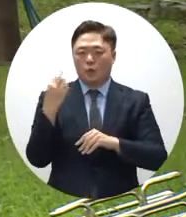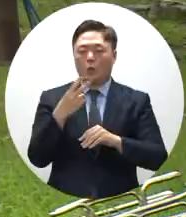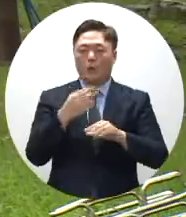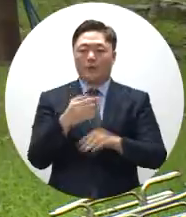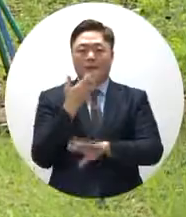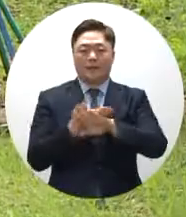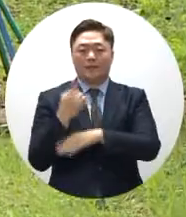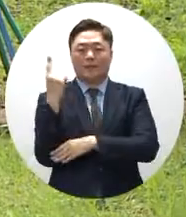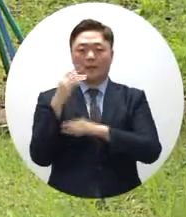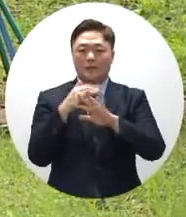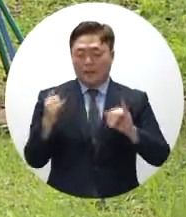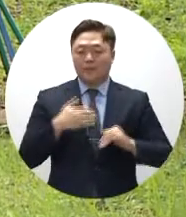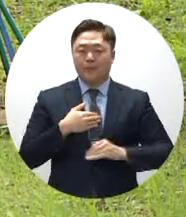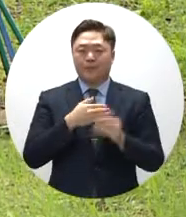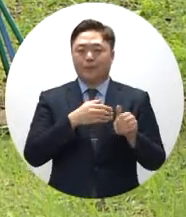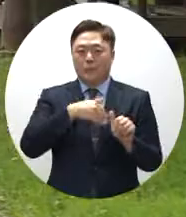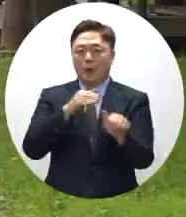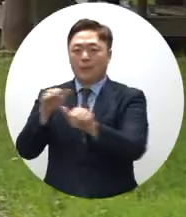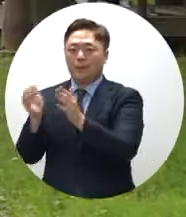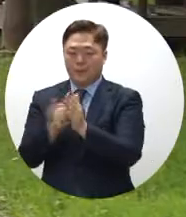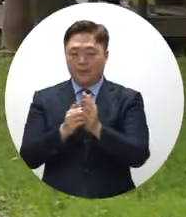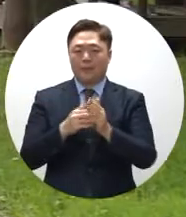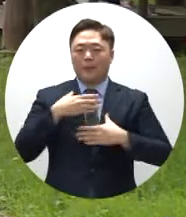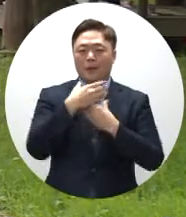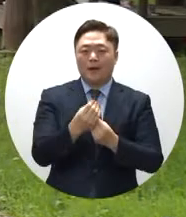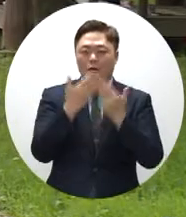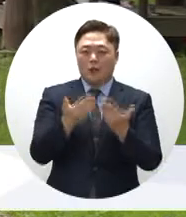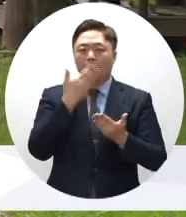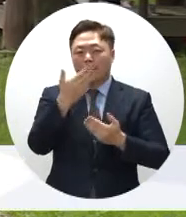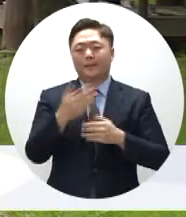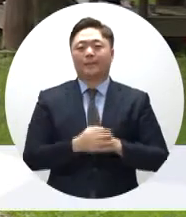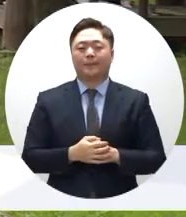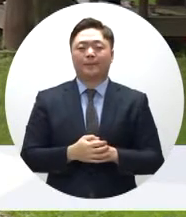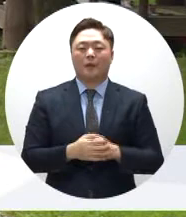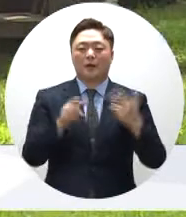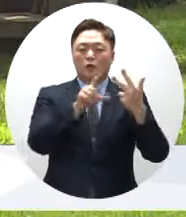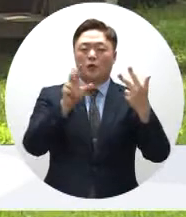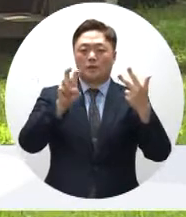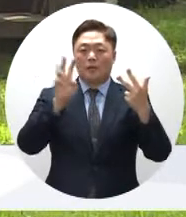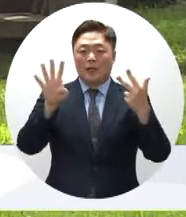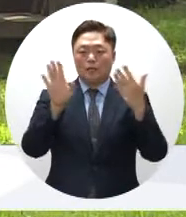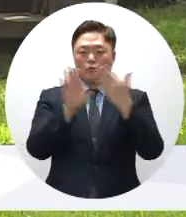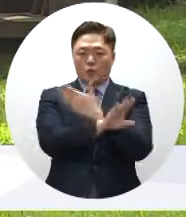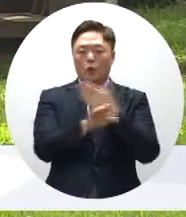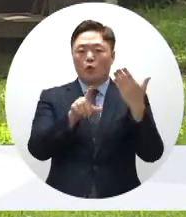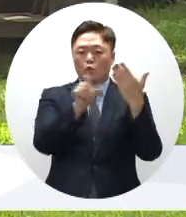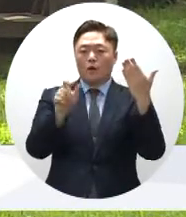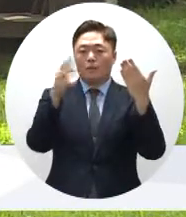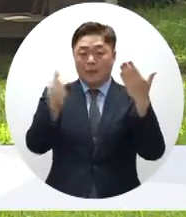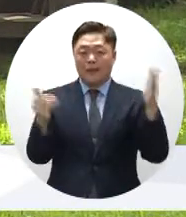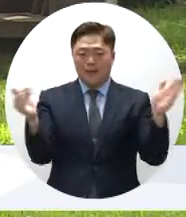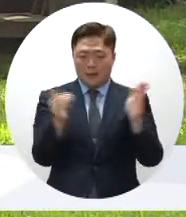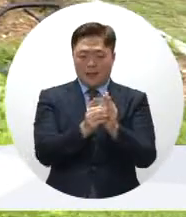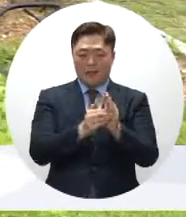배치해 군민들이 편하게 휴식을 즐길 수 있도록 할 계획입니다. 7월 25일부터 9월 말까지 오전